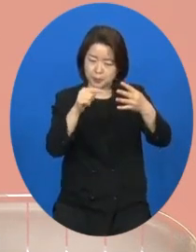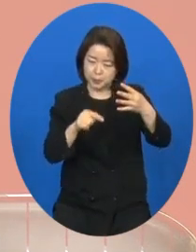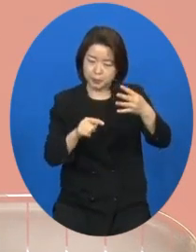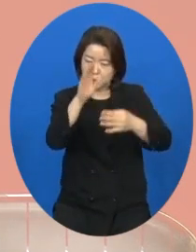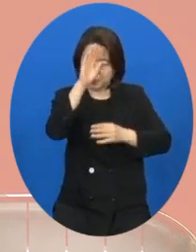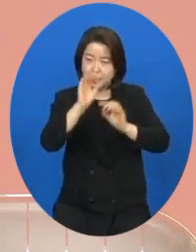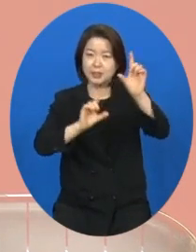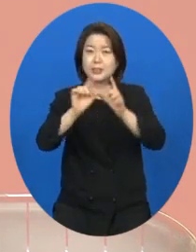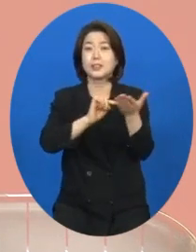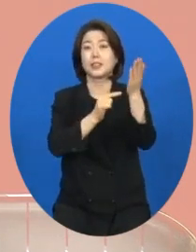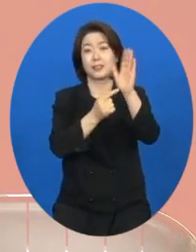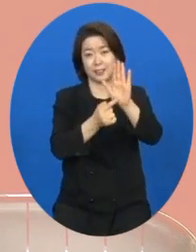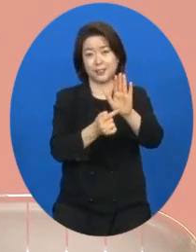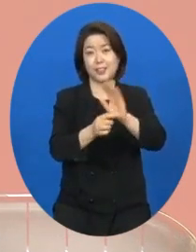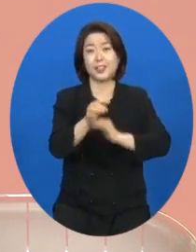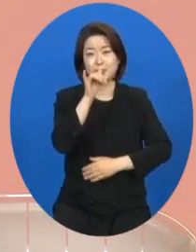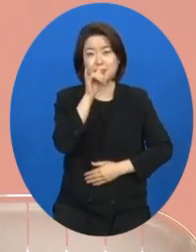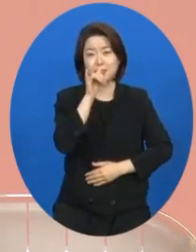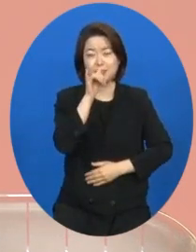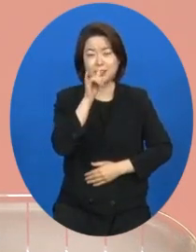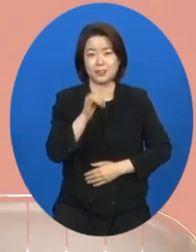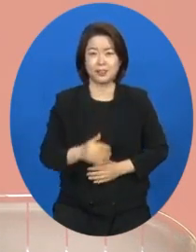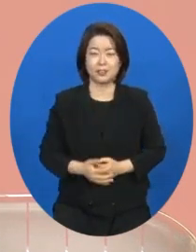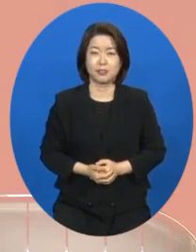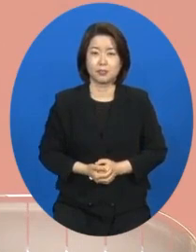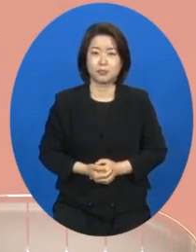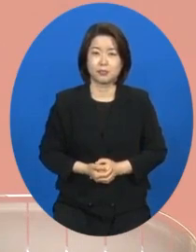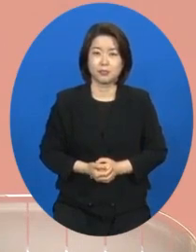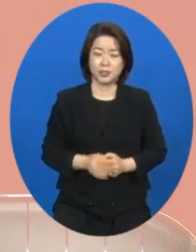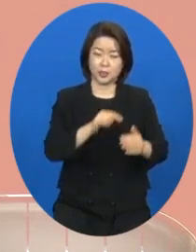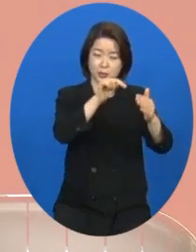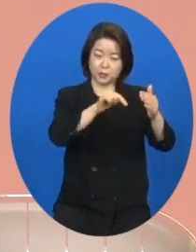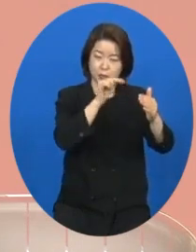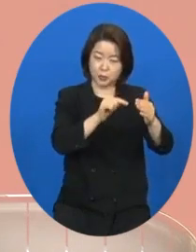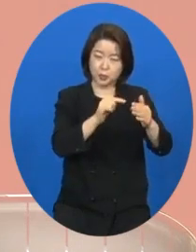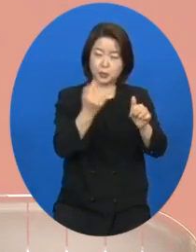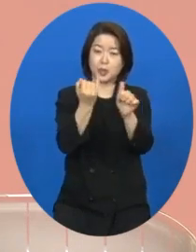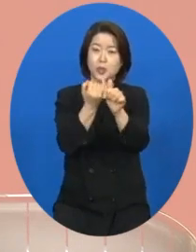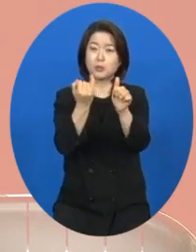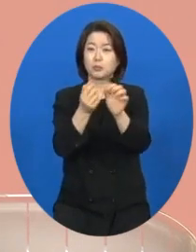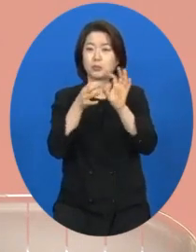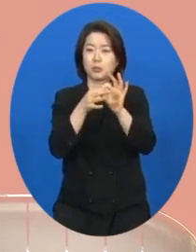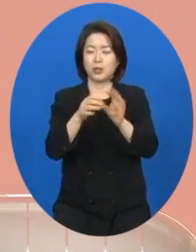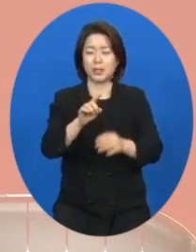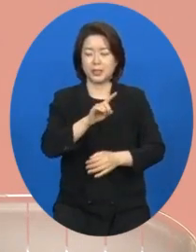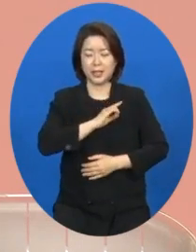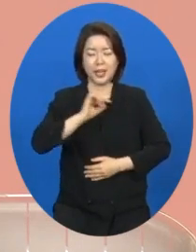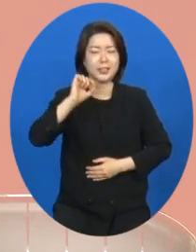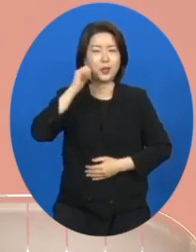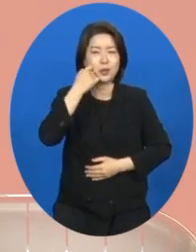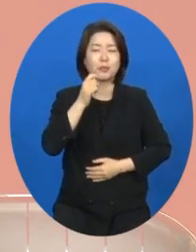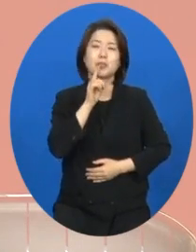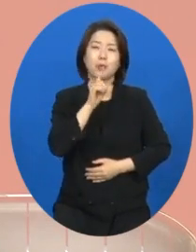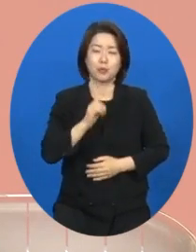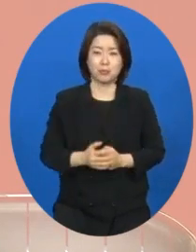증상들이 나타나는 것이라. 그 중에서 부부관계가 가장 어려운 관계인 겁니다.